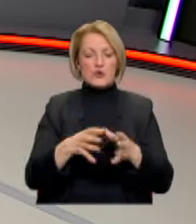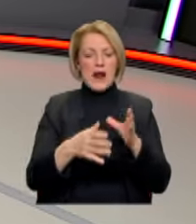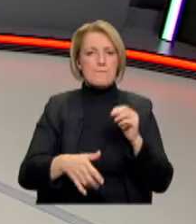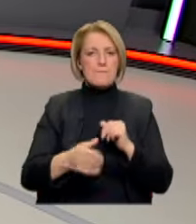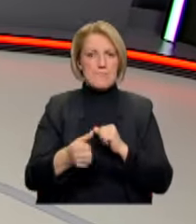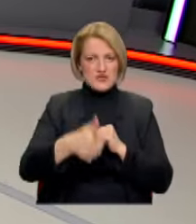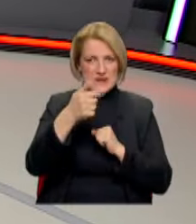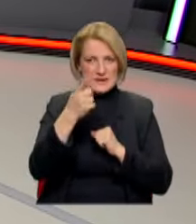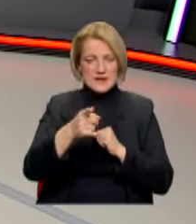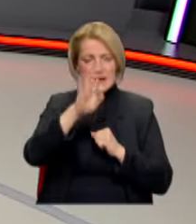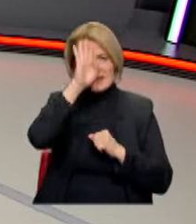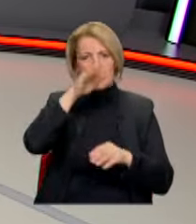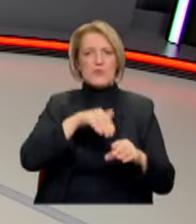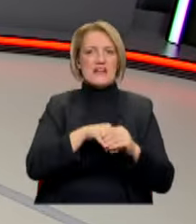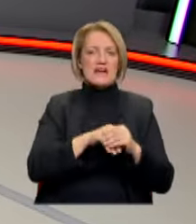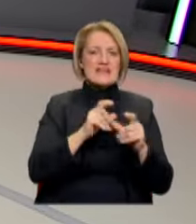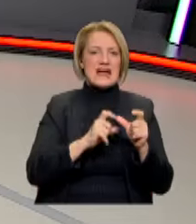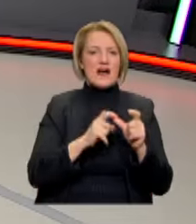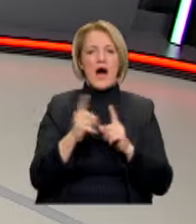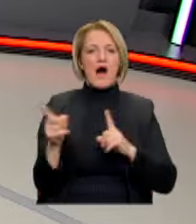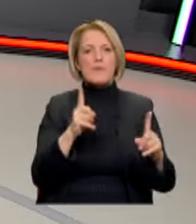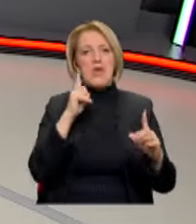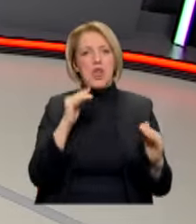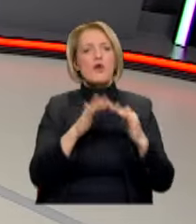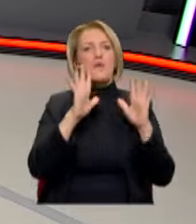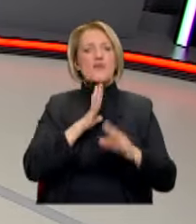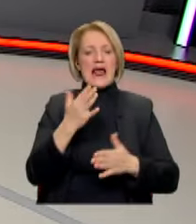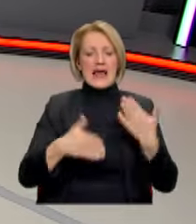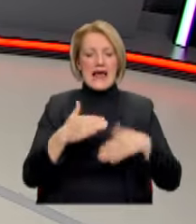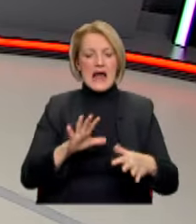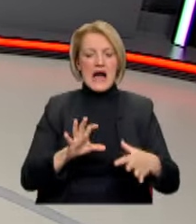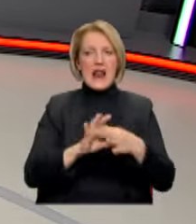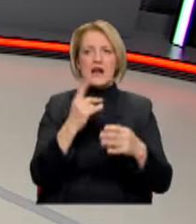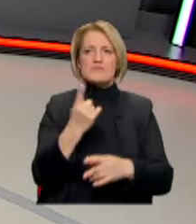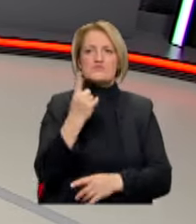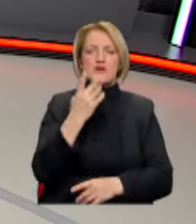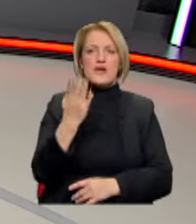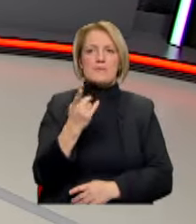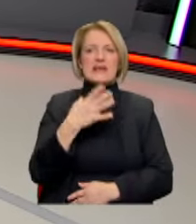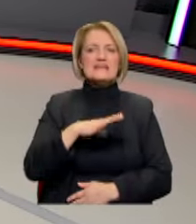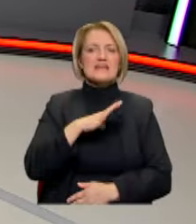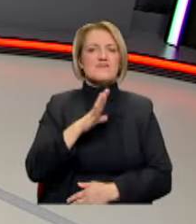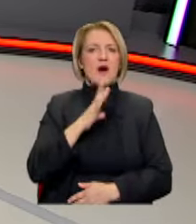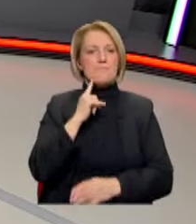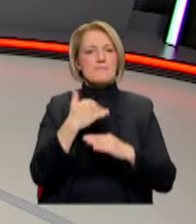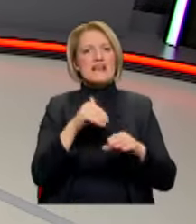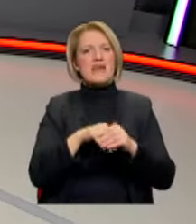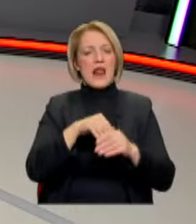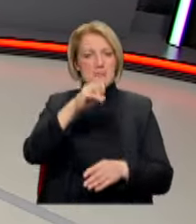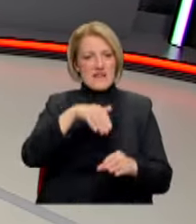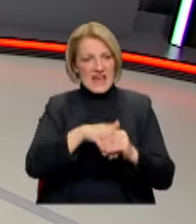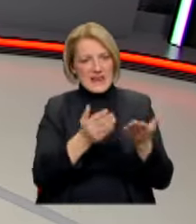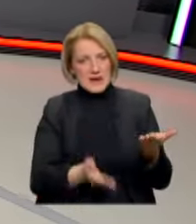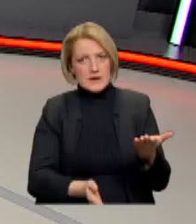Bayram AK Parti İstanbul Milletvekili. Aralarında bir anlaşmazlık var. Engellilerle ilgili bir şey. Talebi var milletvekilinin. AK Parti vekili